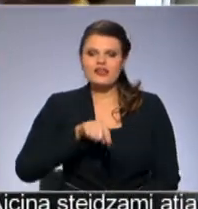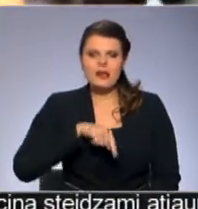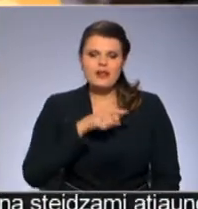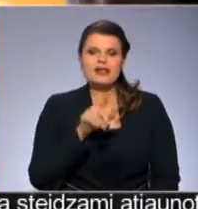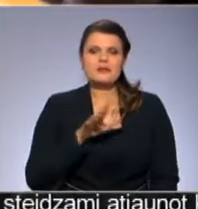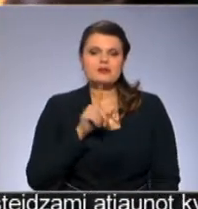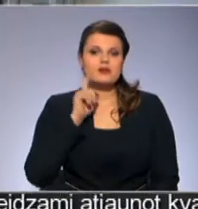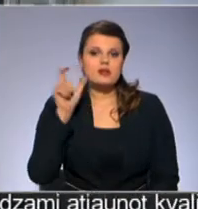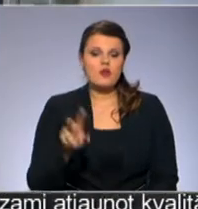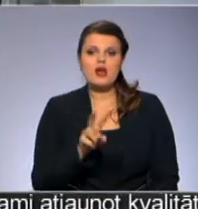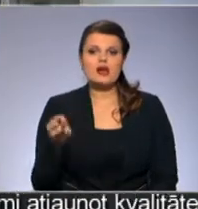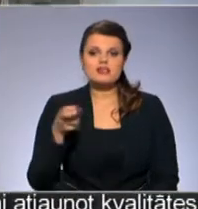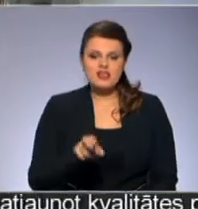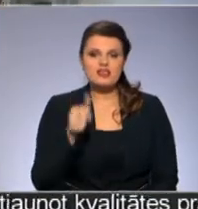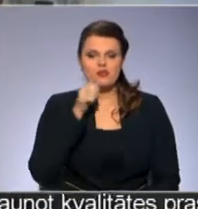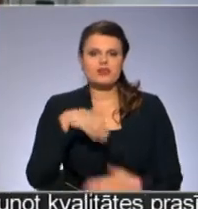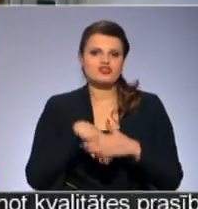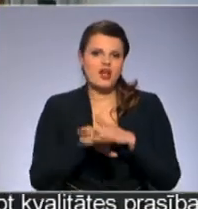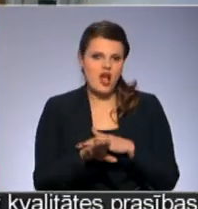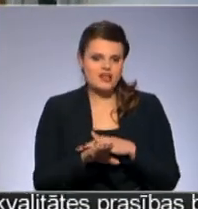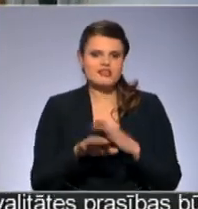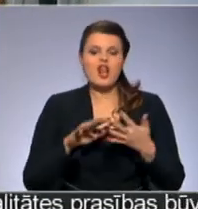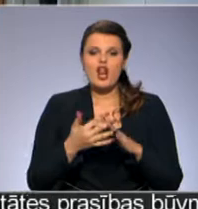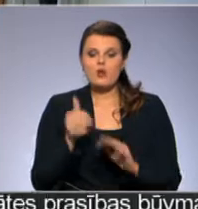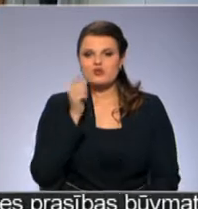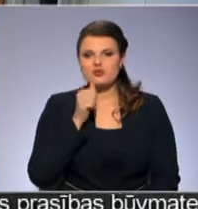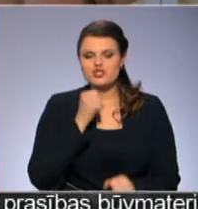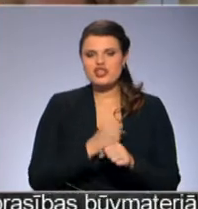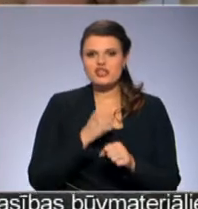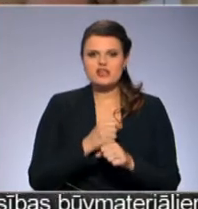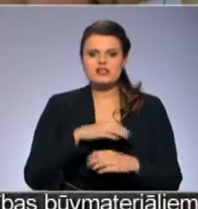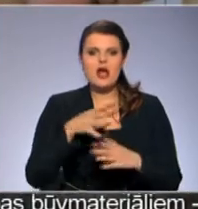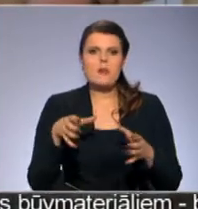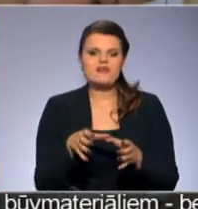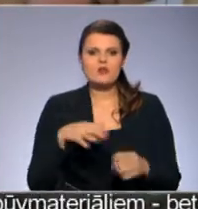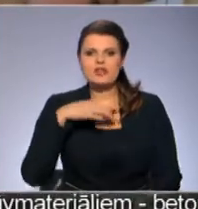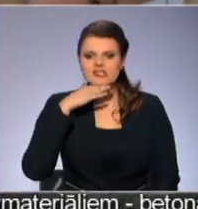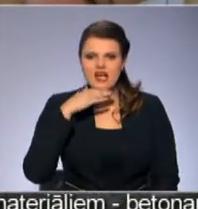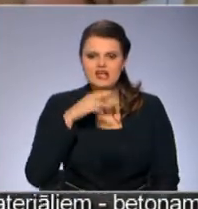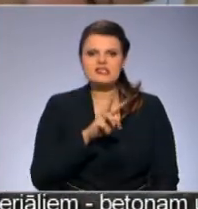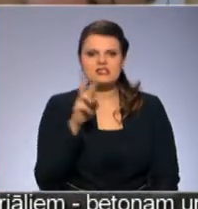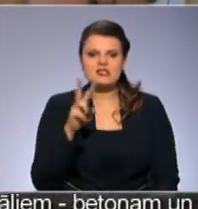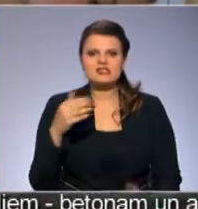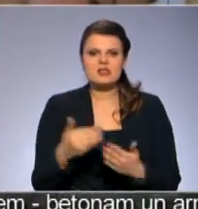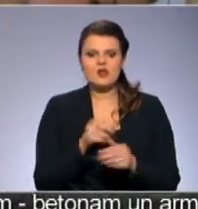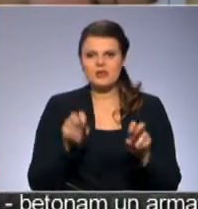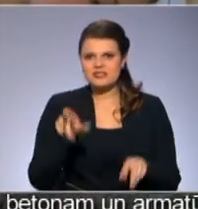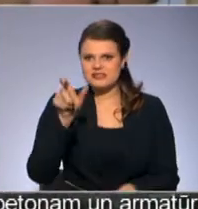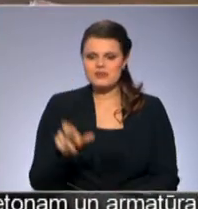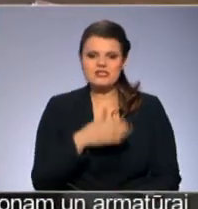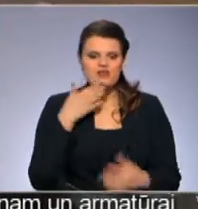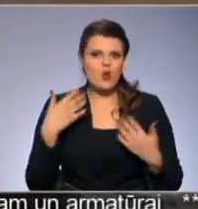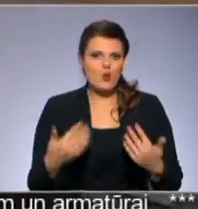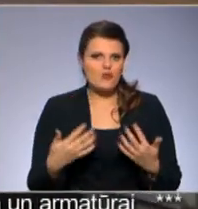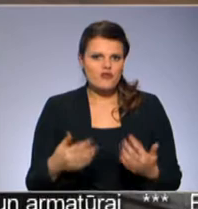jaunie, kas atnāk, bet nereti arī aiziet. Laukos bieži vien jāstrādā apvienotajās klasēs, kas jaunam speciālistam nav